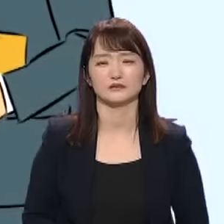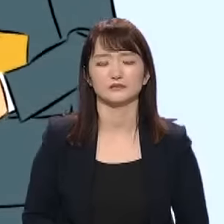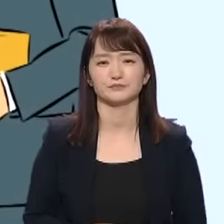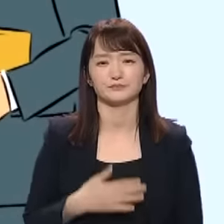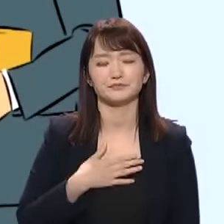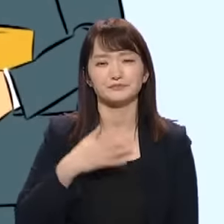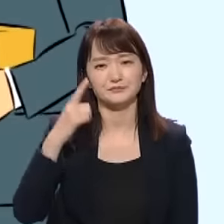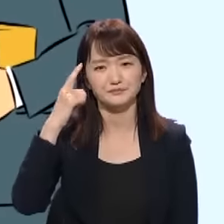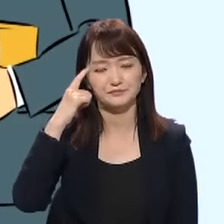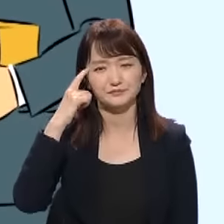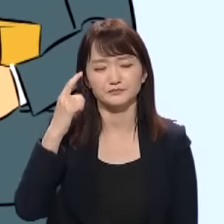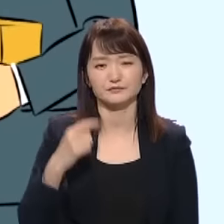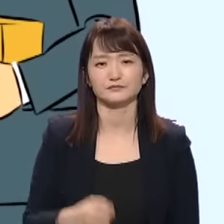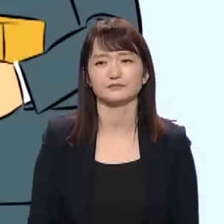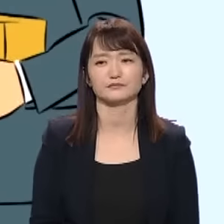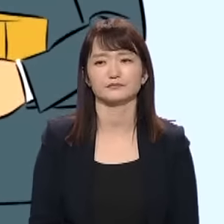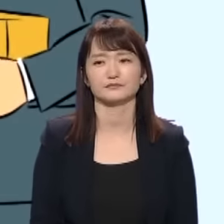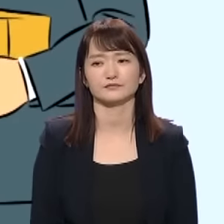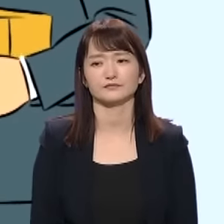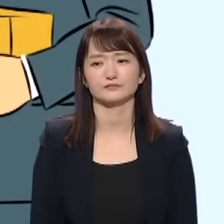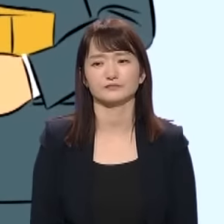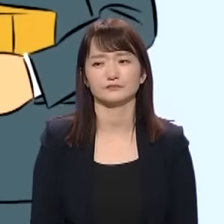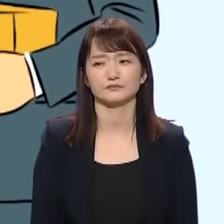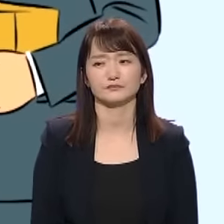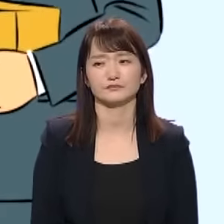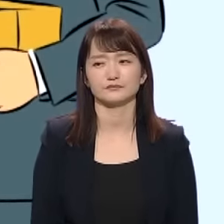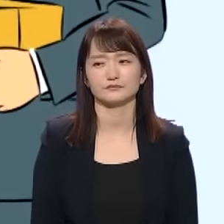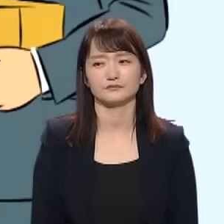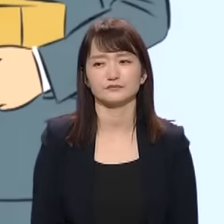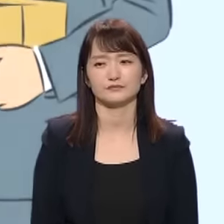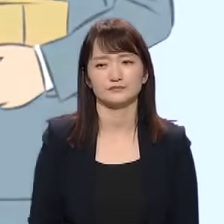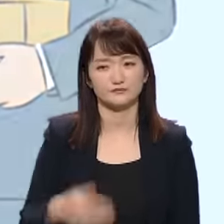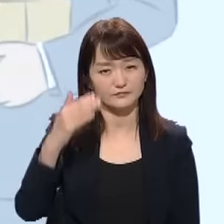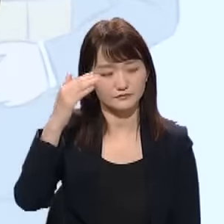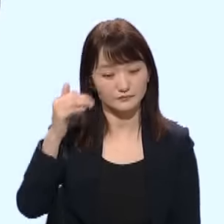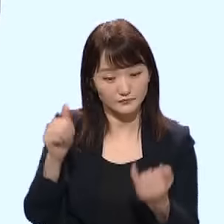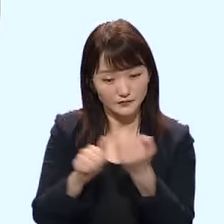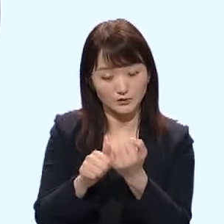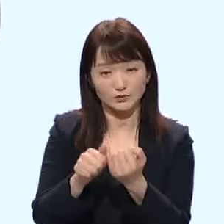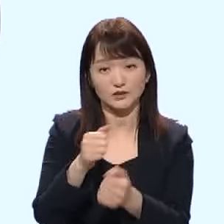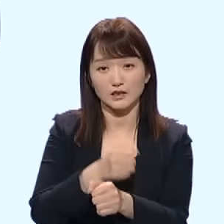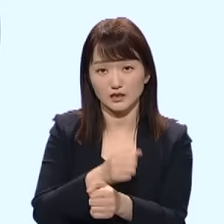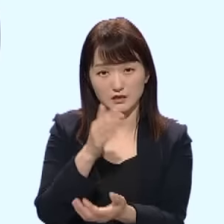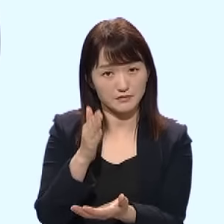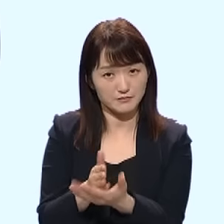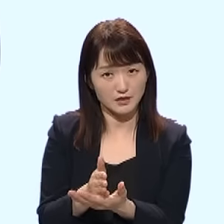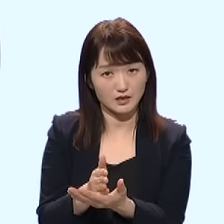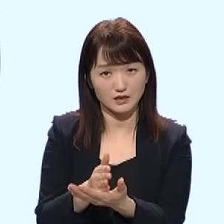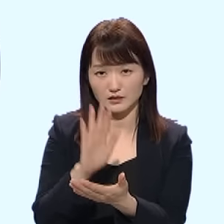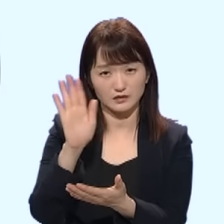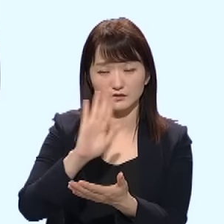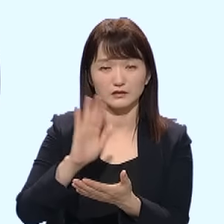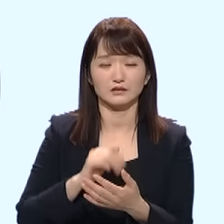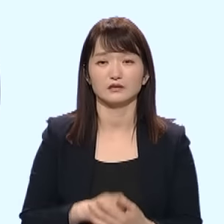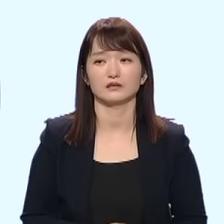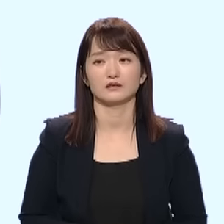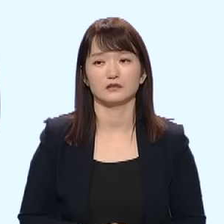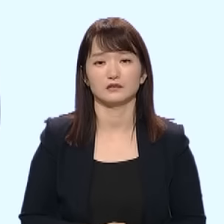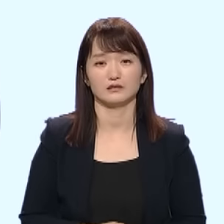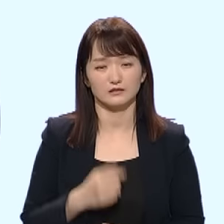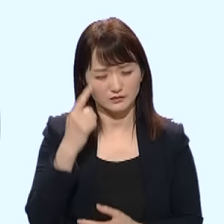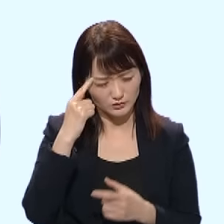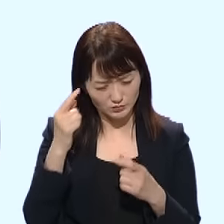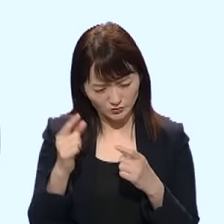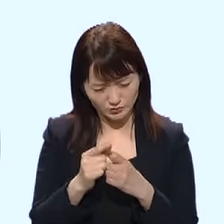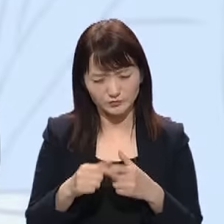봤을 때는 뭐 저도 뭐 계속 말씀하는데 이게 뭐 결혼해라, 결혼하지 마라 이렇게 말씀드리는 것은 아니고 좀 고민을 해볼